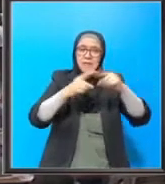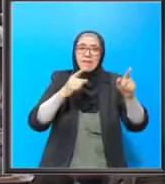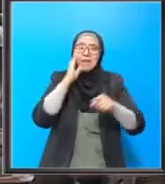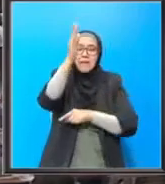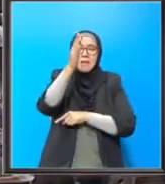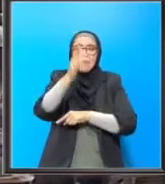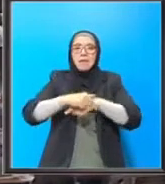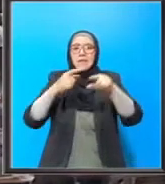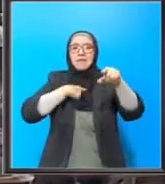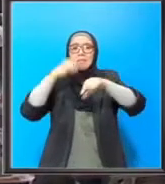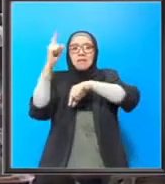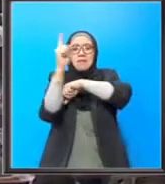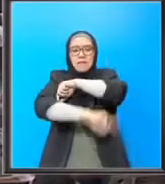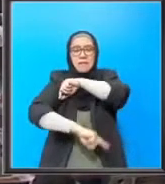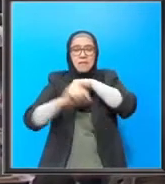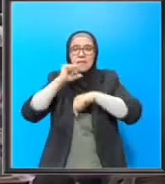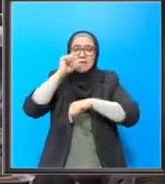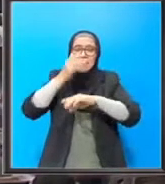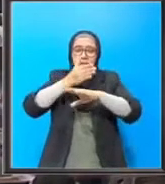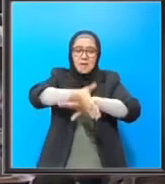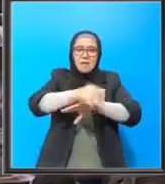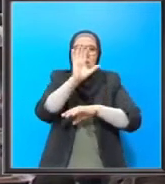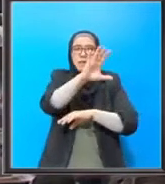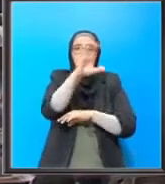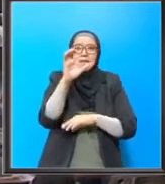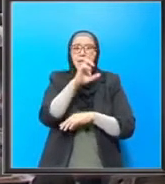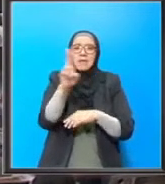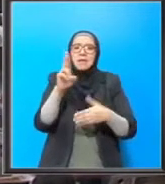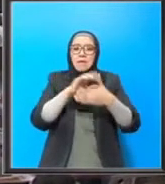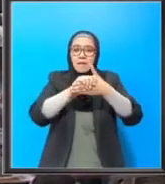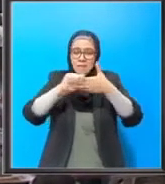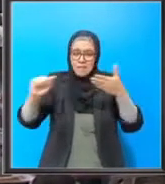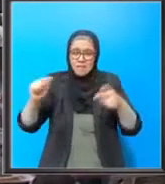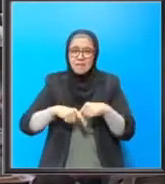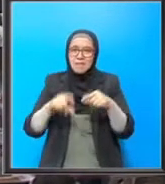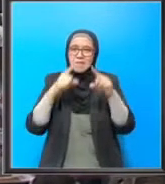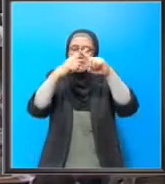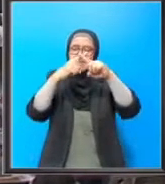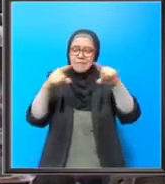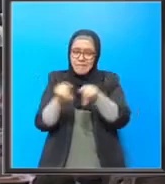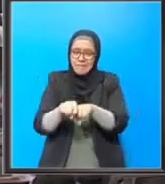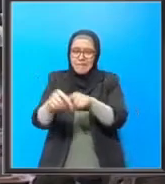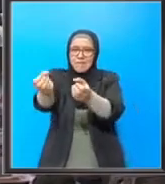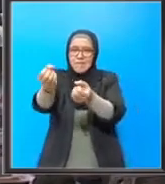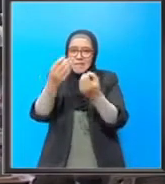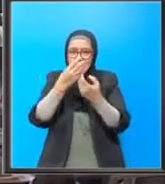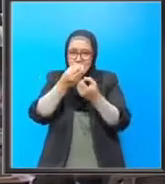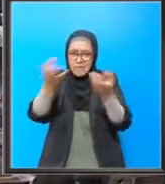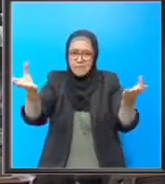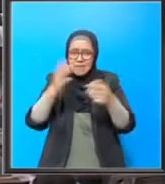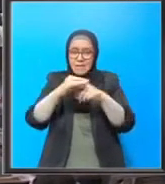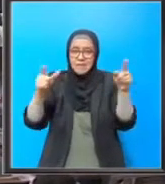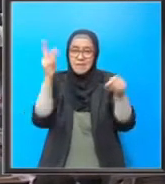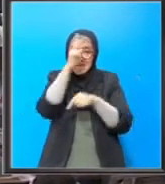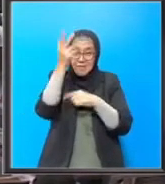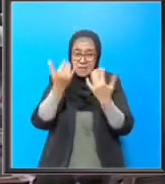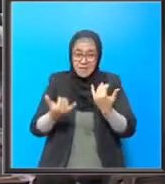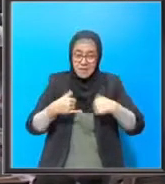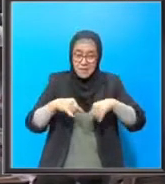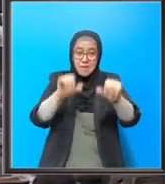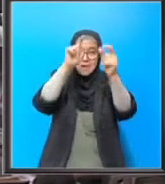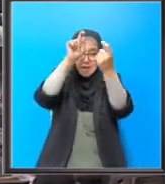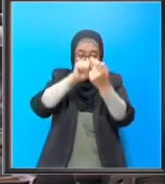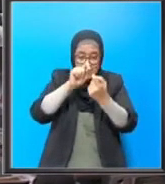ini dana di perlu diperluaskan dengan nadi masukkan seperti warna yang